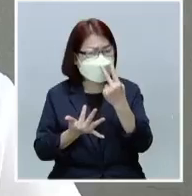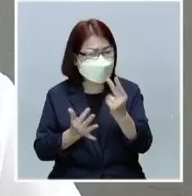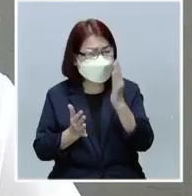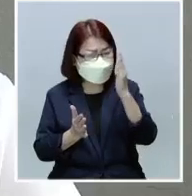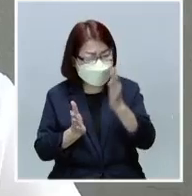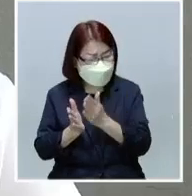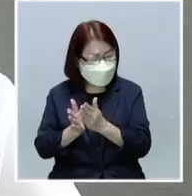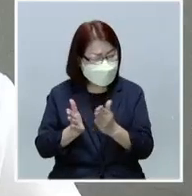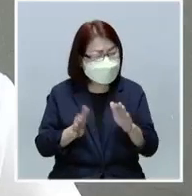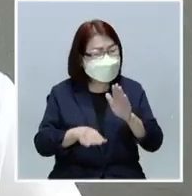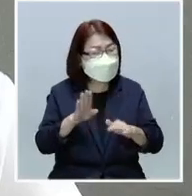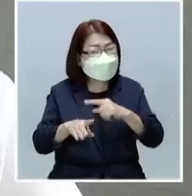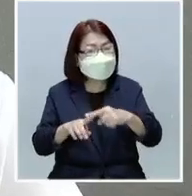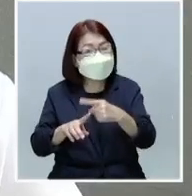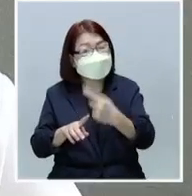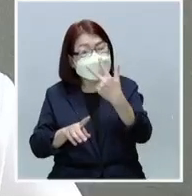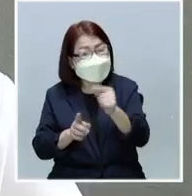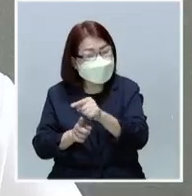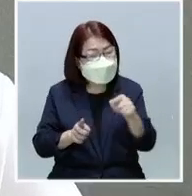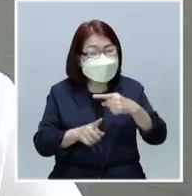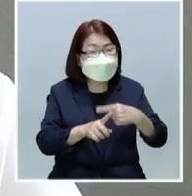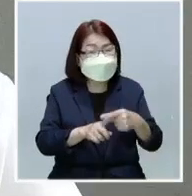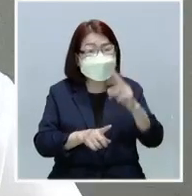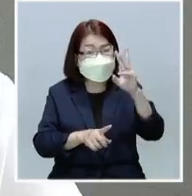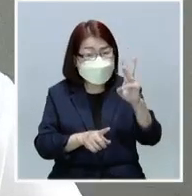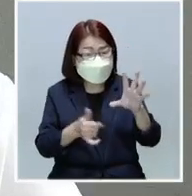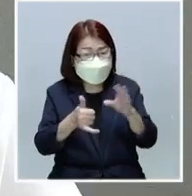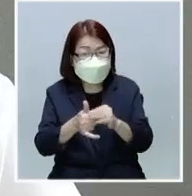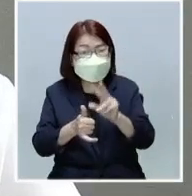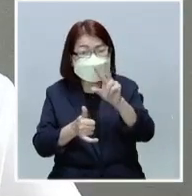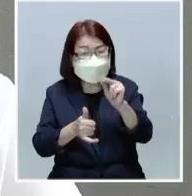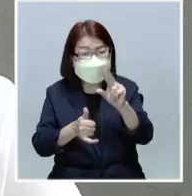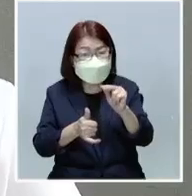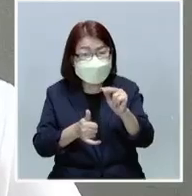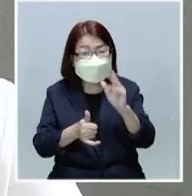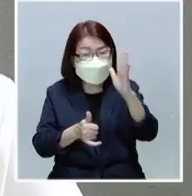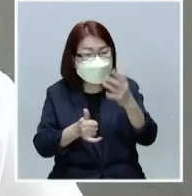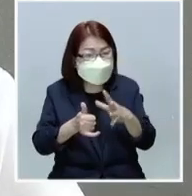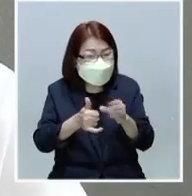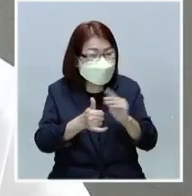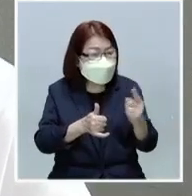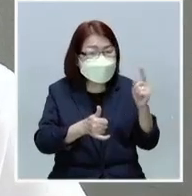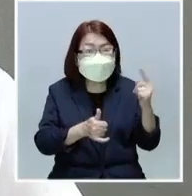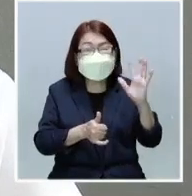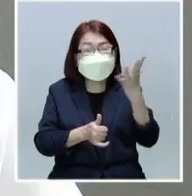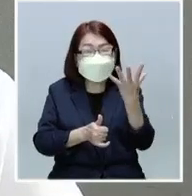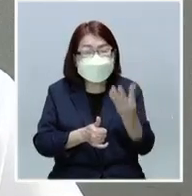คือจากนี้ไปก็3เดือน6เดือนเนี่ยถ้ายัง30อยู่แล้วก็ค่อยลดลงเรื่อยๆก็ไม่ต้องไปคำนึงอะไรมาก